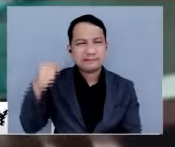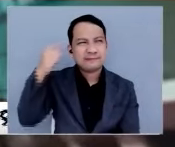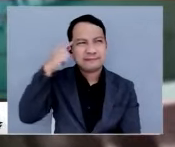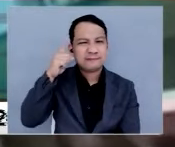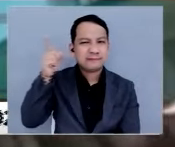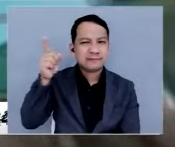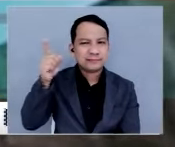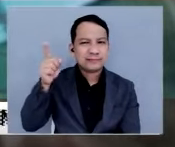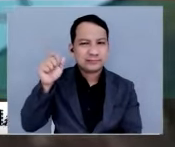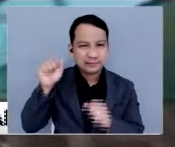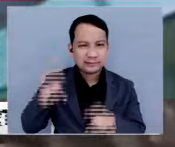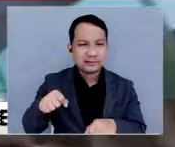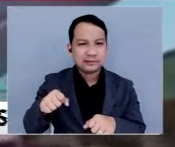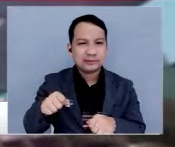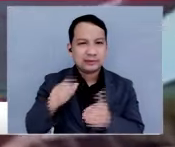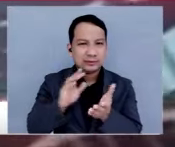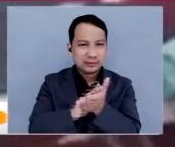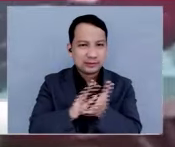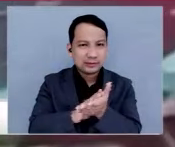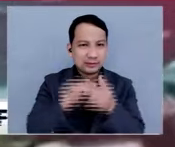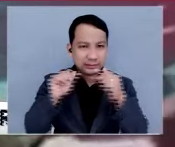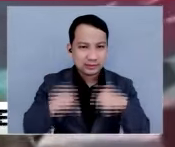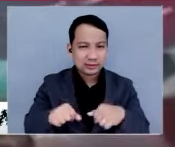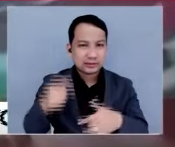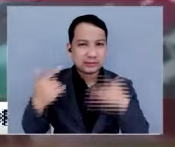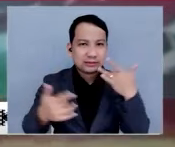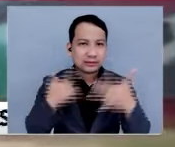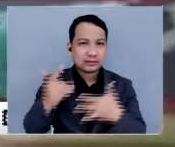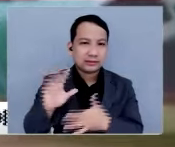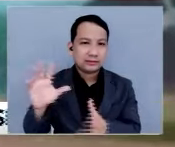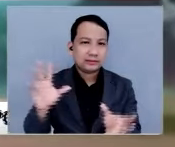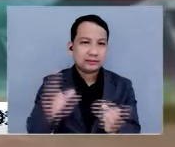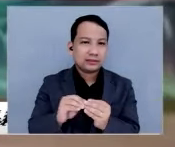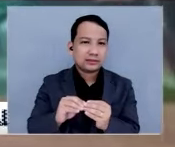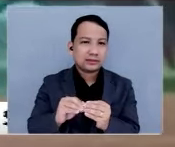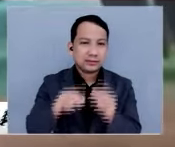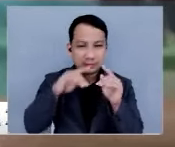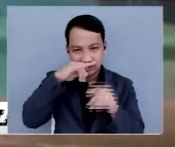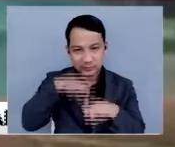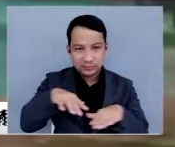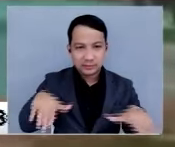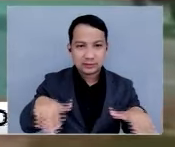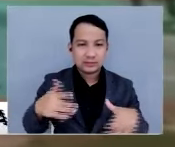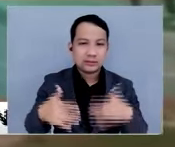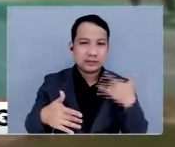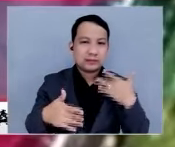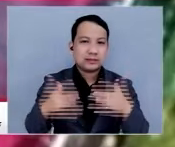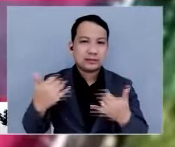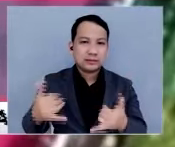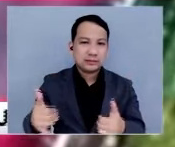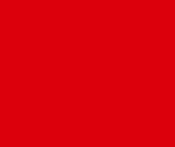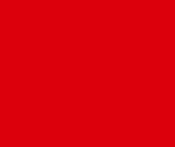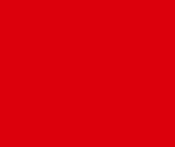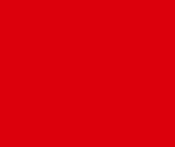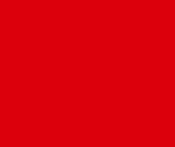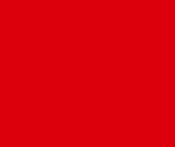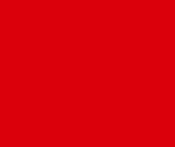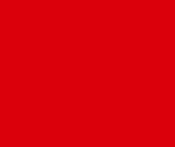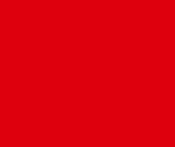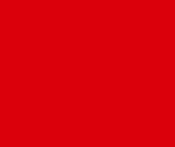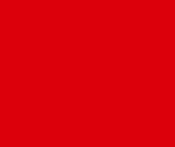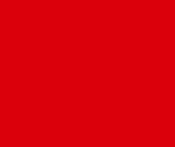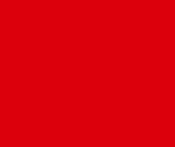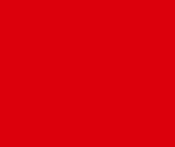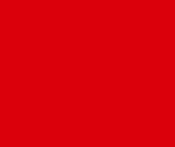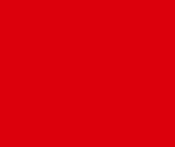ng paaralan para ma-enjoy pa rin ng mga bata ang field kahit mataas ang araw. Mga